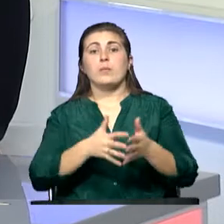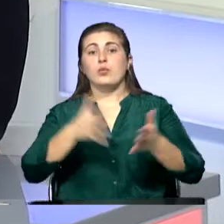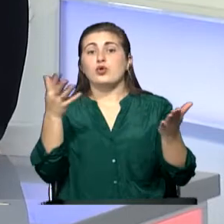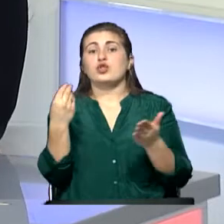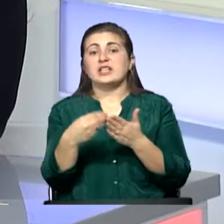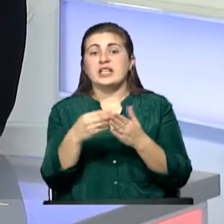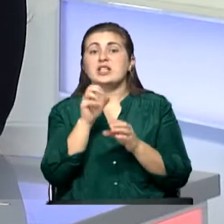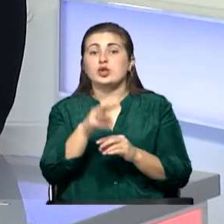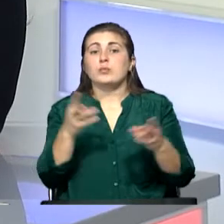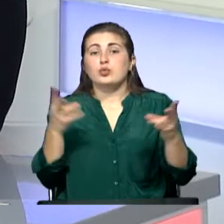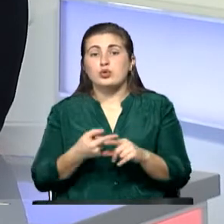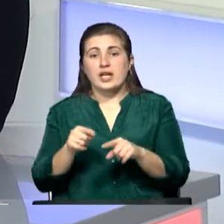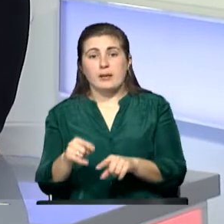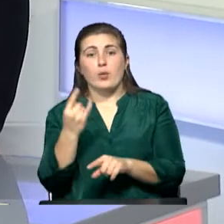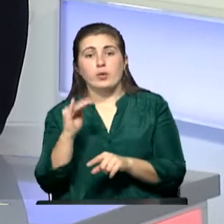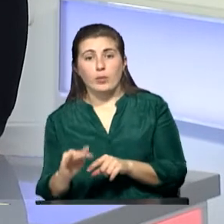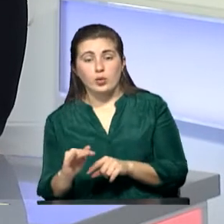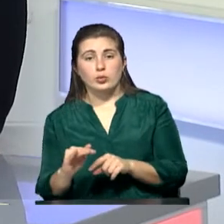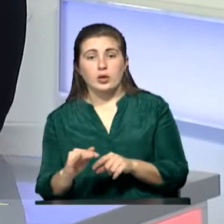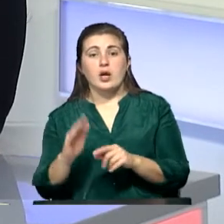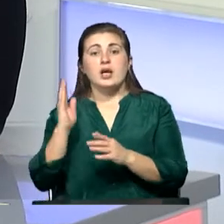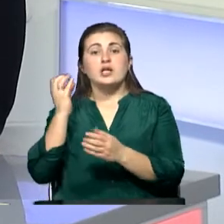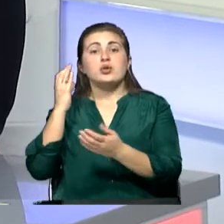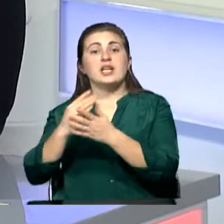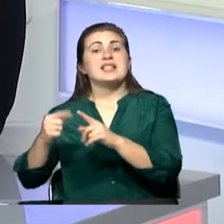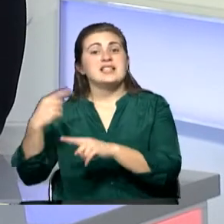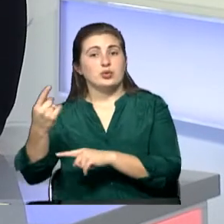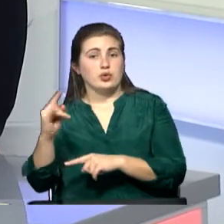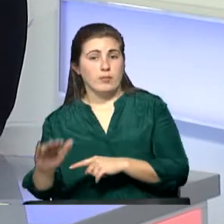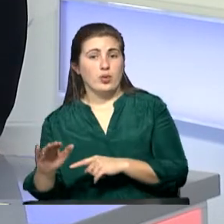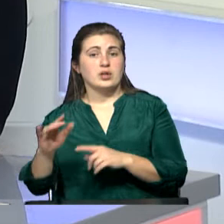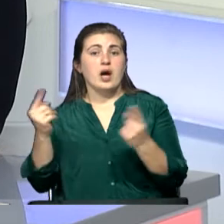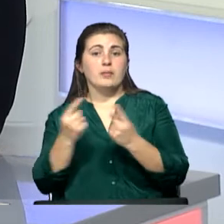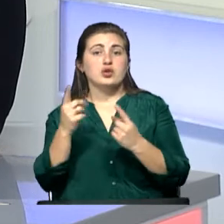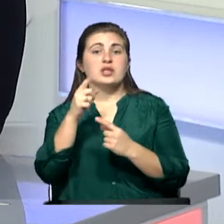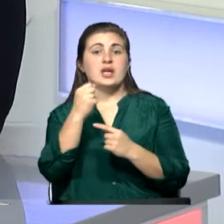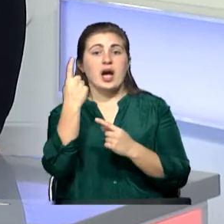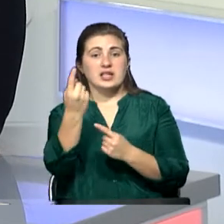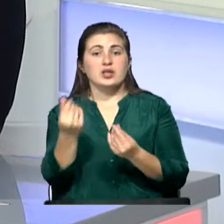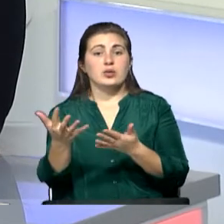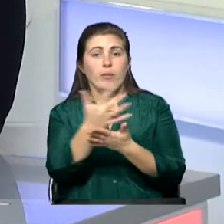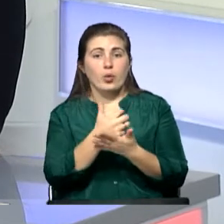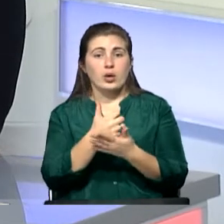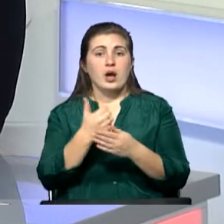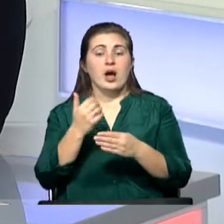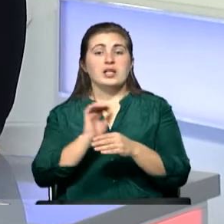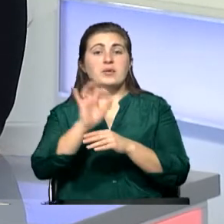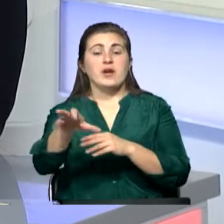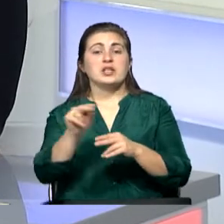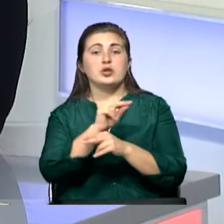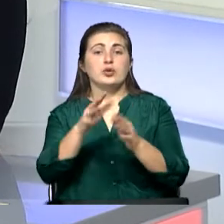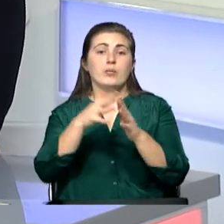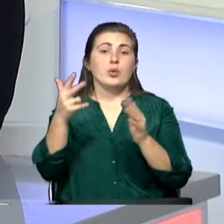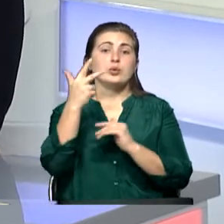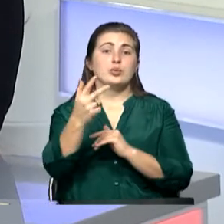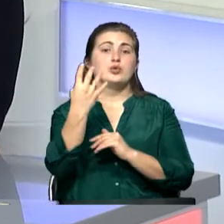чем нужно этому ребенку, идет следующий ребенок. И обычно за один сбор они отправляют на лечение более